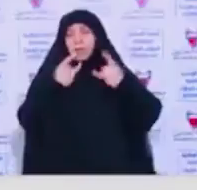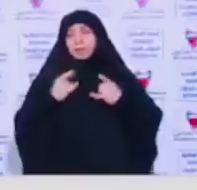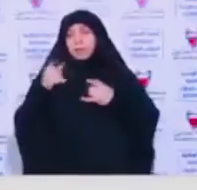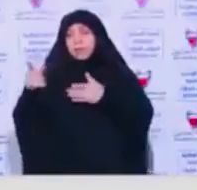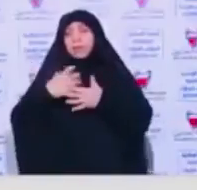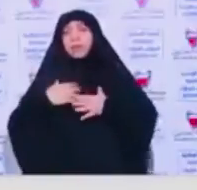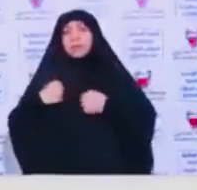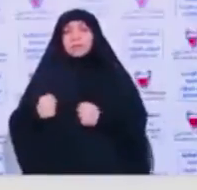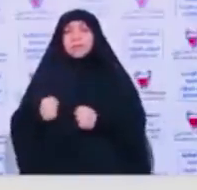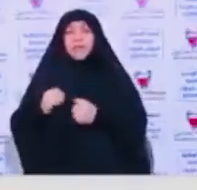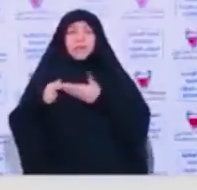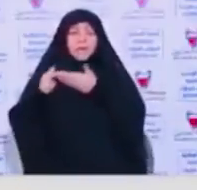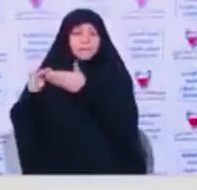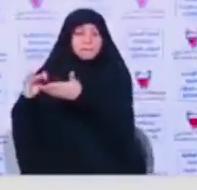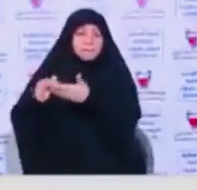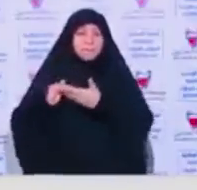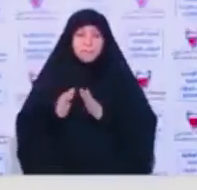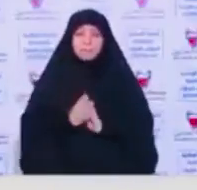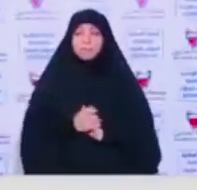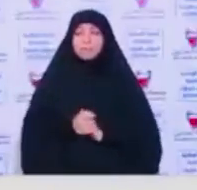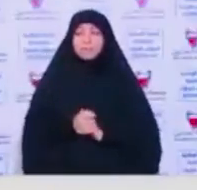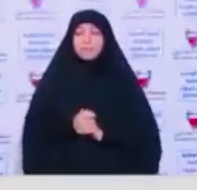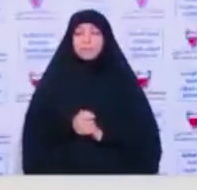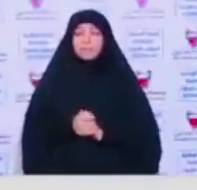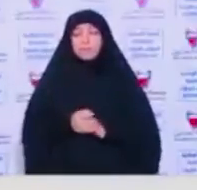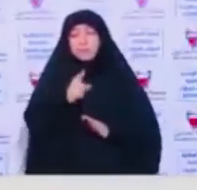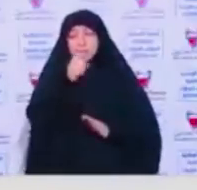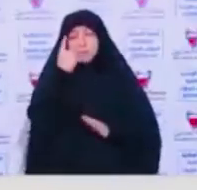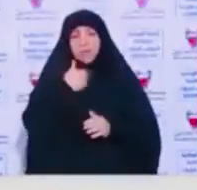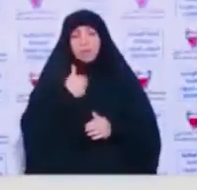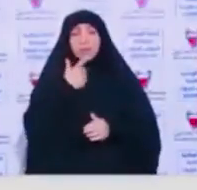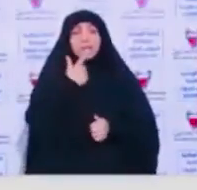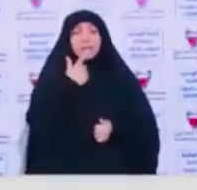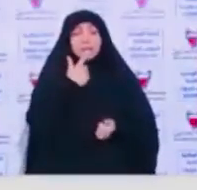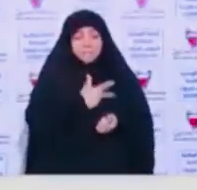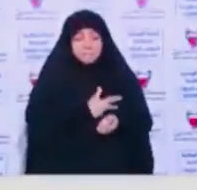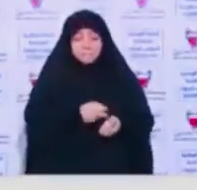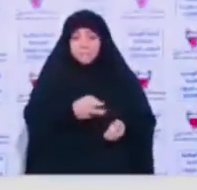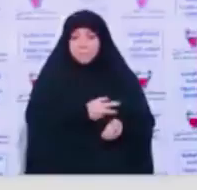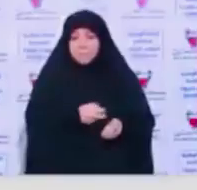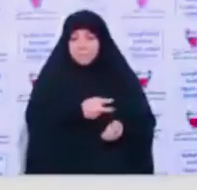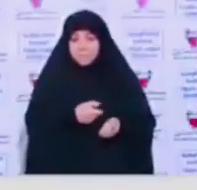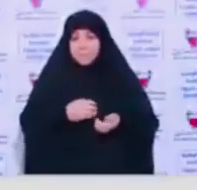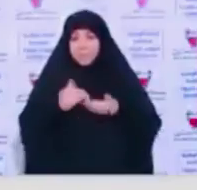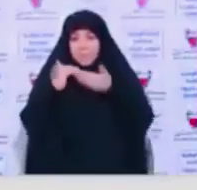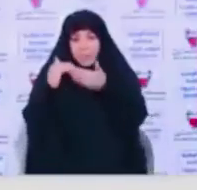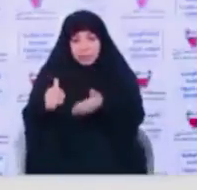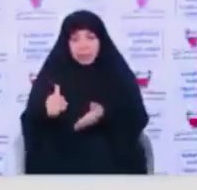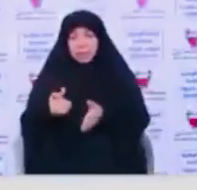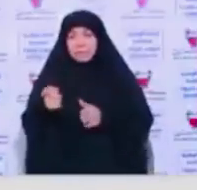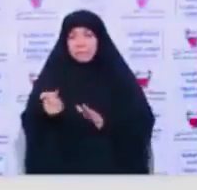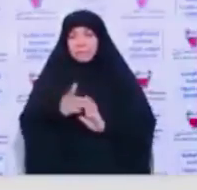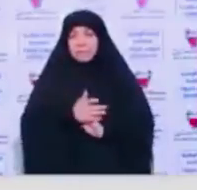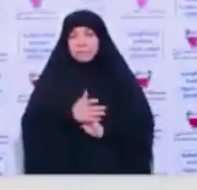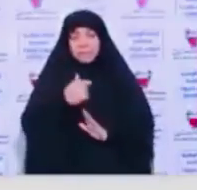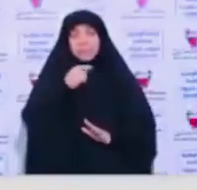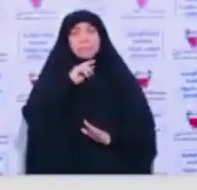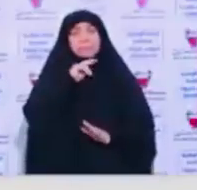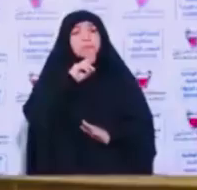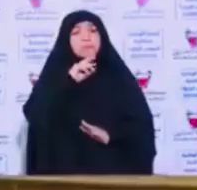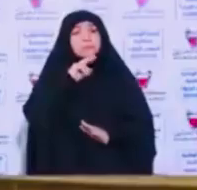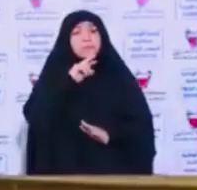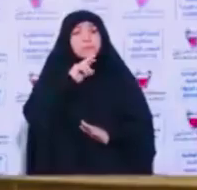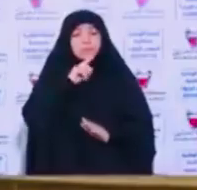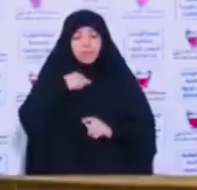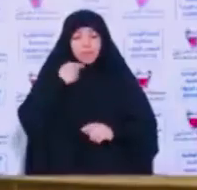يعني هناك فوائد، تبرعك بالدم أو بلازما هناك فائدة، ونحن نعرفها تنشيط الدورة الدموية من أهم